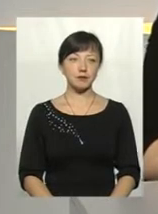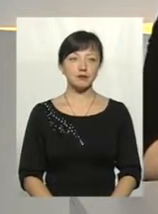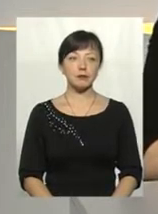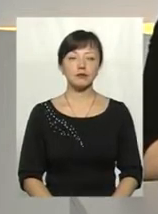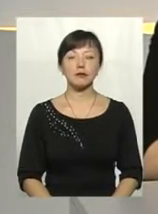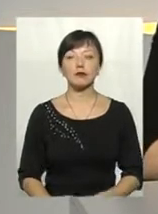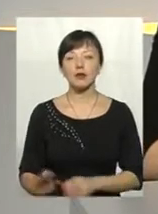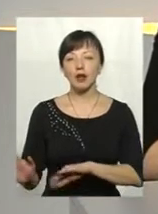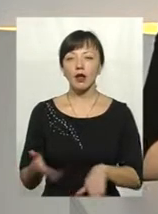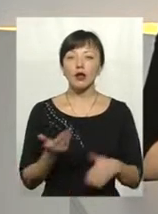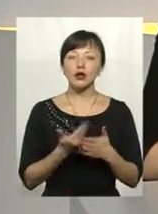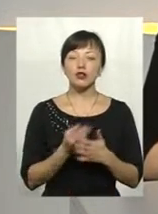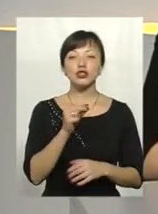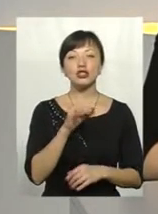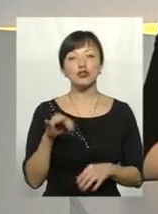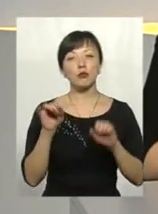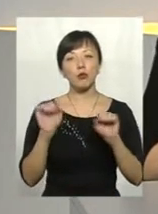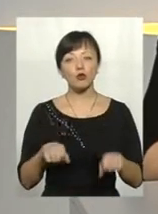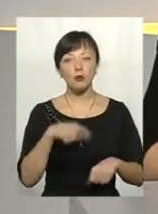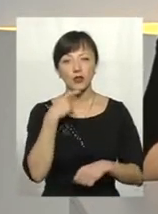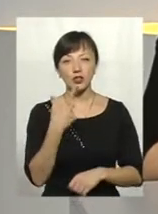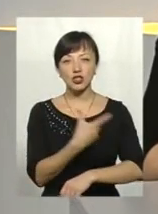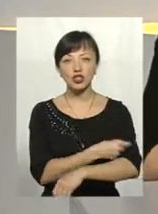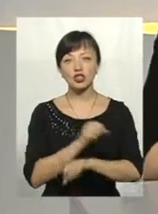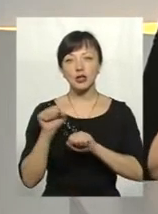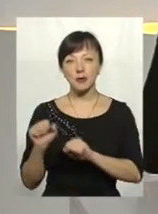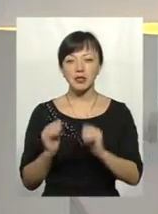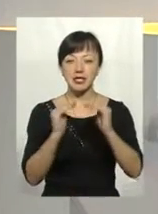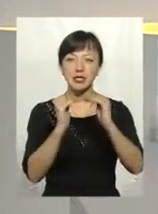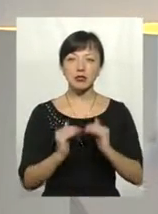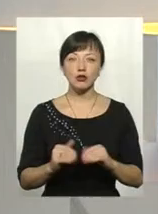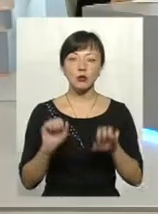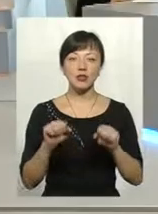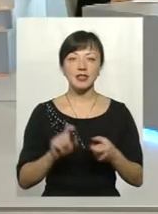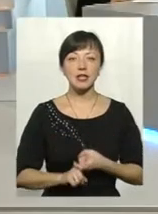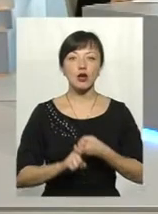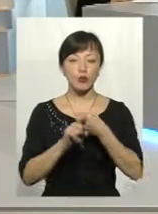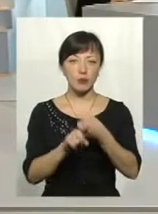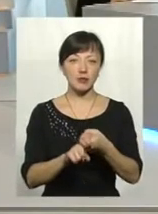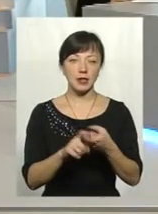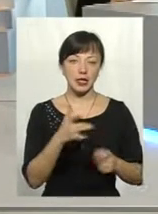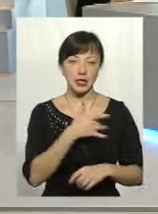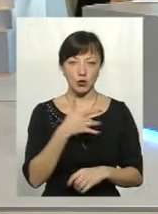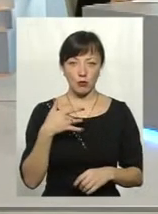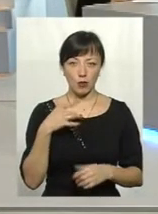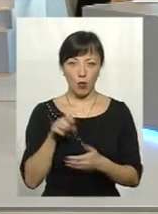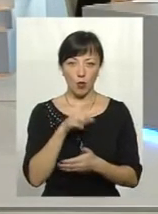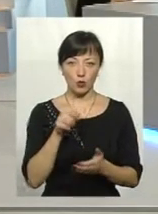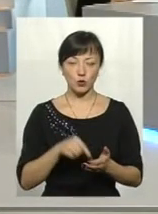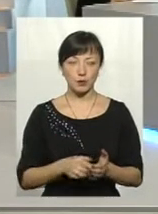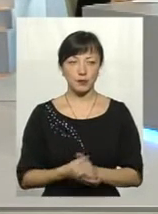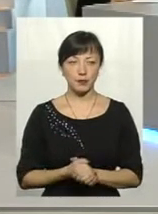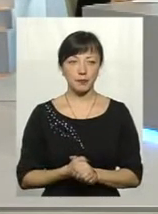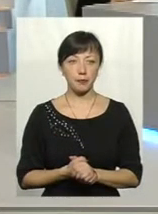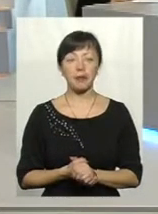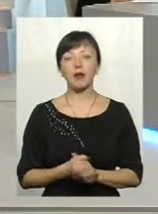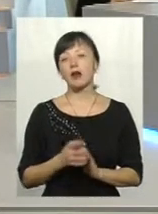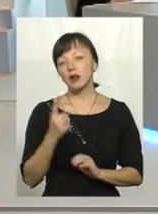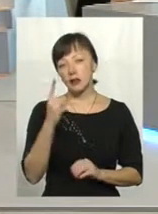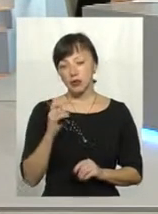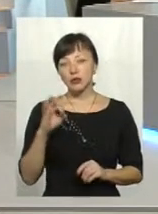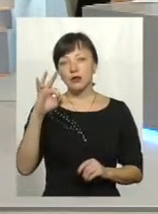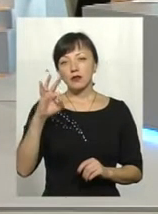Отож, чи можемо ми говорити про те, що щеплення значно знижує ймовірність заразитися туберкульозом? Як ви вважаєте? Ну, однозначно,